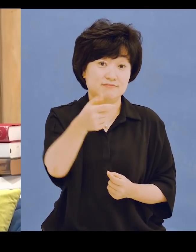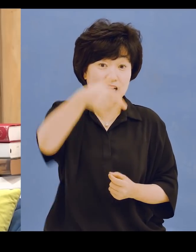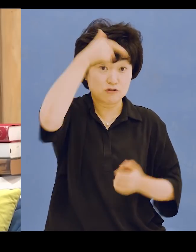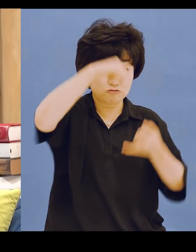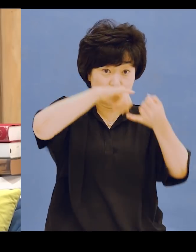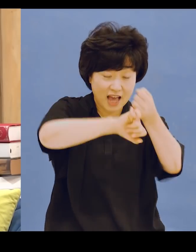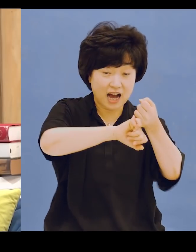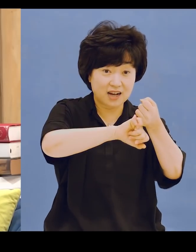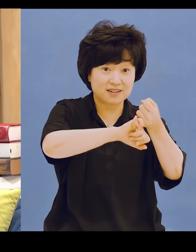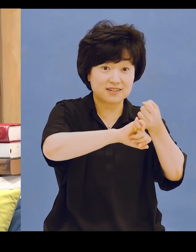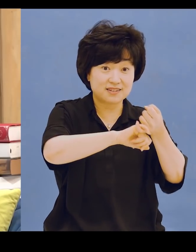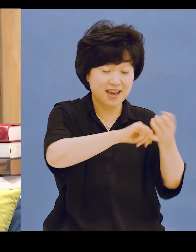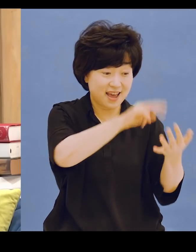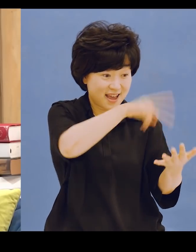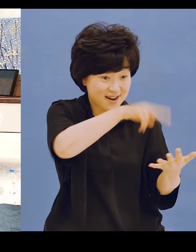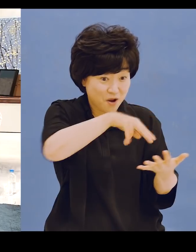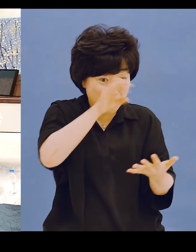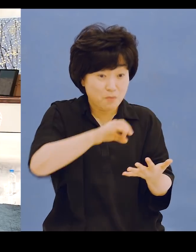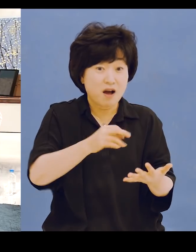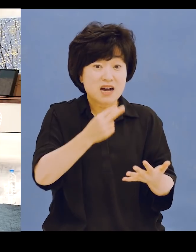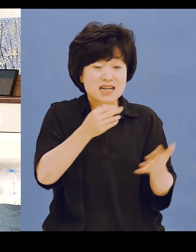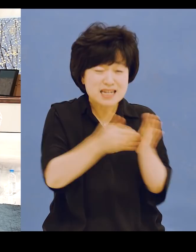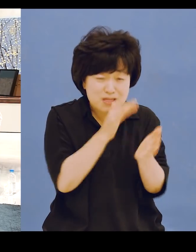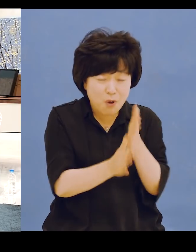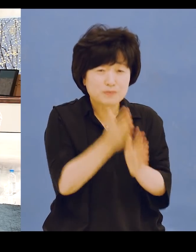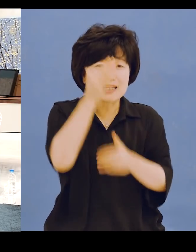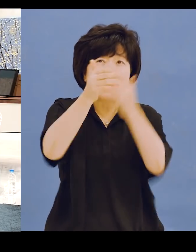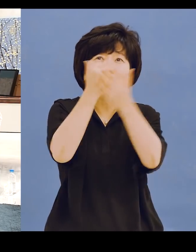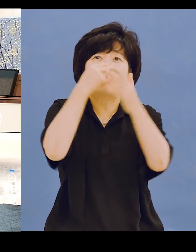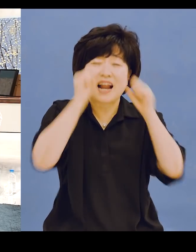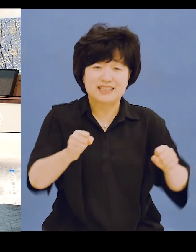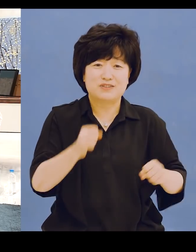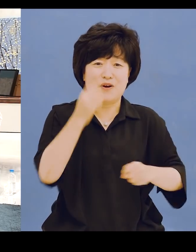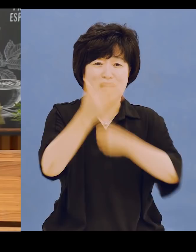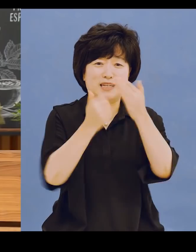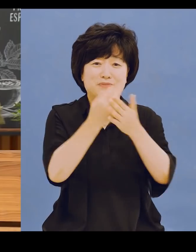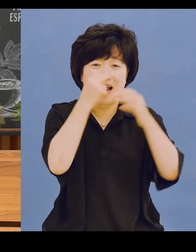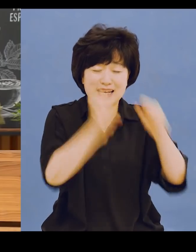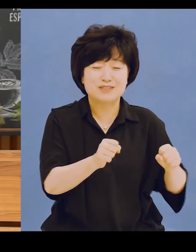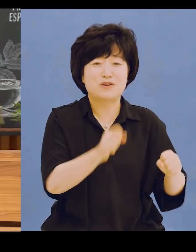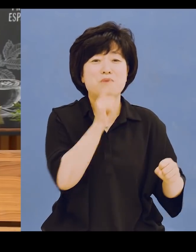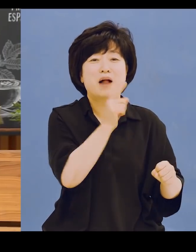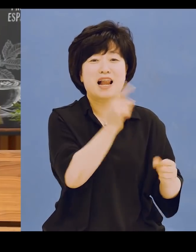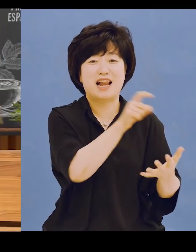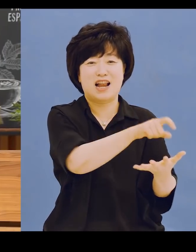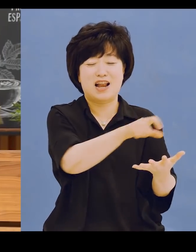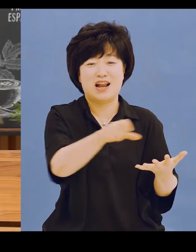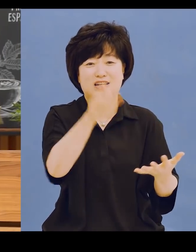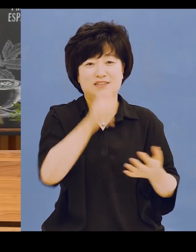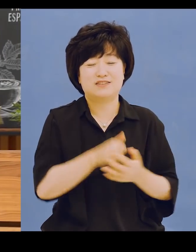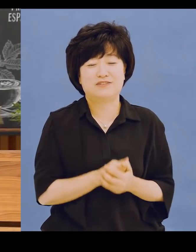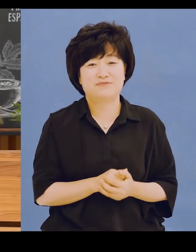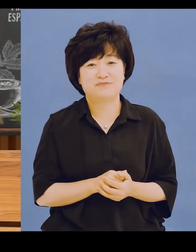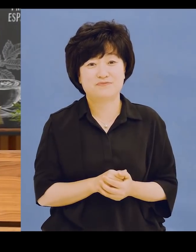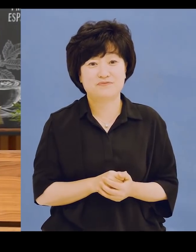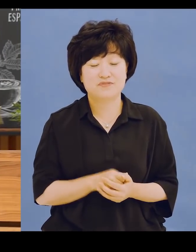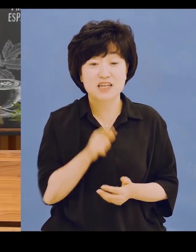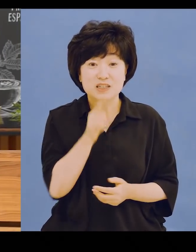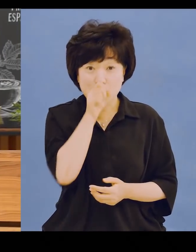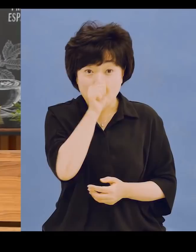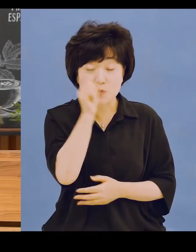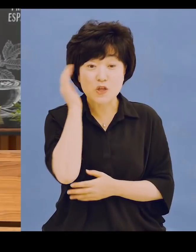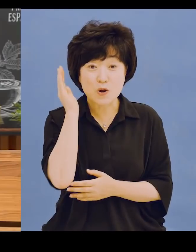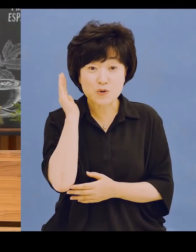구약에 그냥 끝없는 이야기가 끝도 없이 끝도 없이 있습니다. 있죠. 당신이 하나님 걸 드러낸 거예요. 네. 그럼 이런 좋은 말씀을 이제 파푸아 뉴기니에 있는 원주민들에게